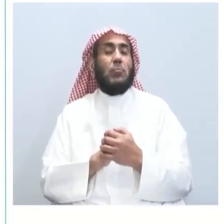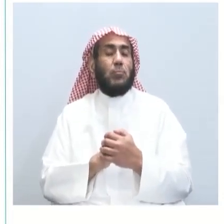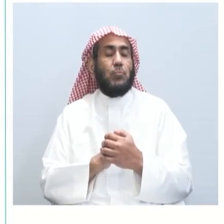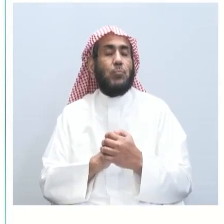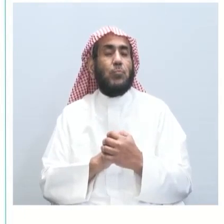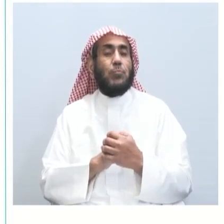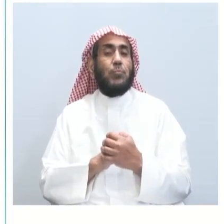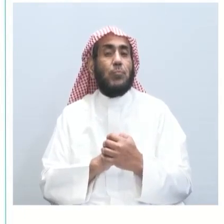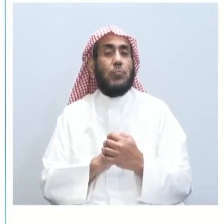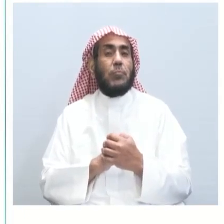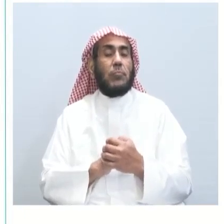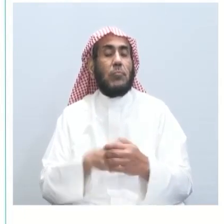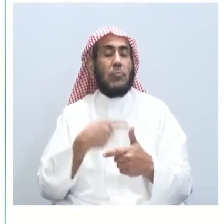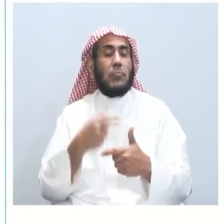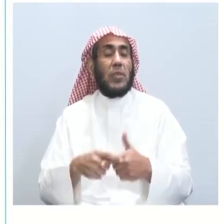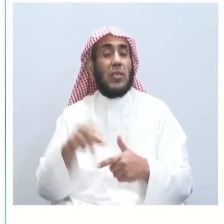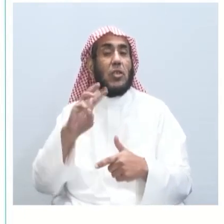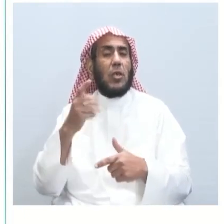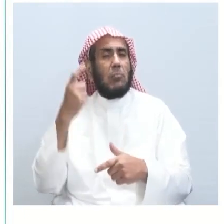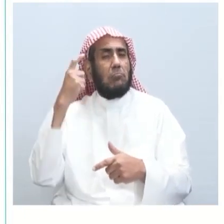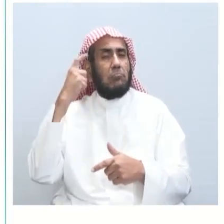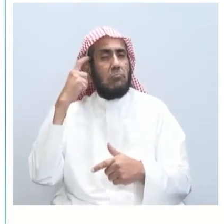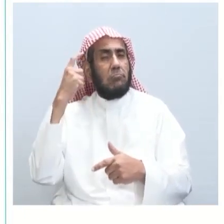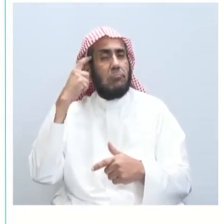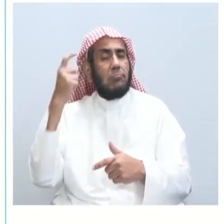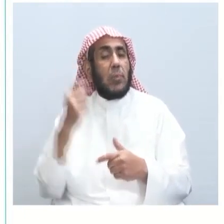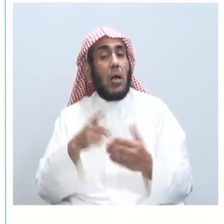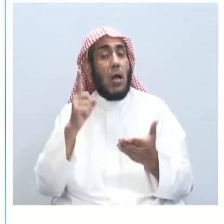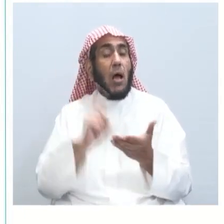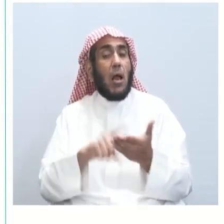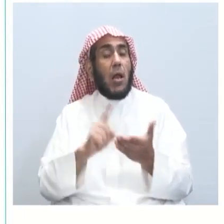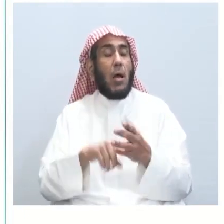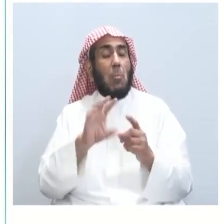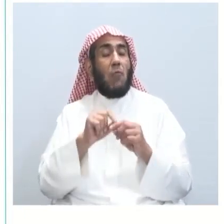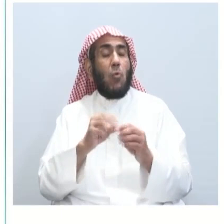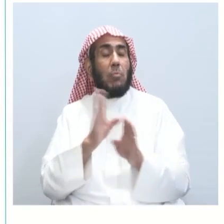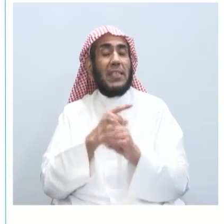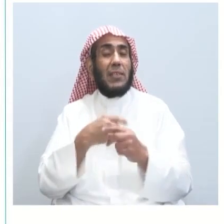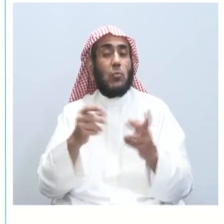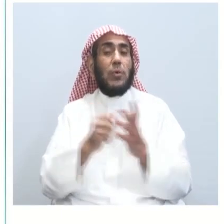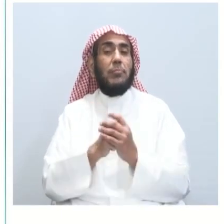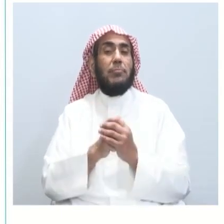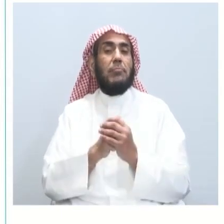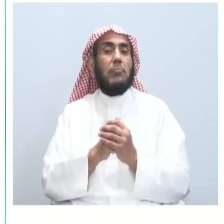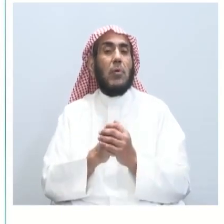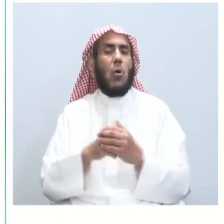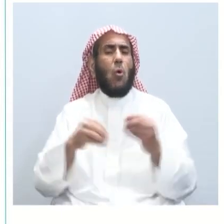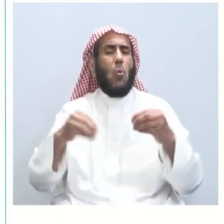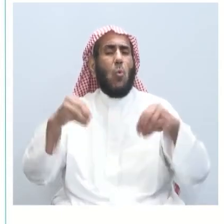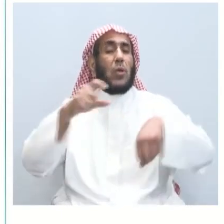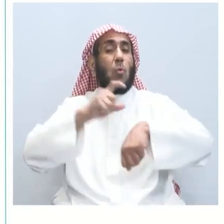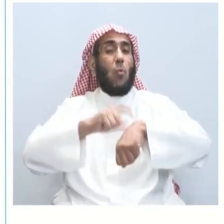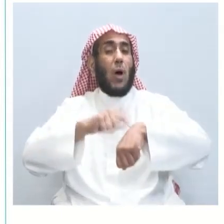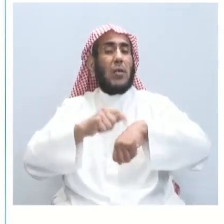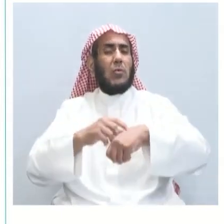كامل ايضا الشركات تدرك ان مفهوم التسويقي مع زياده الوقت